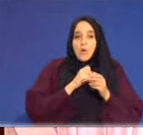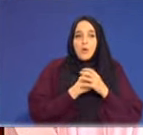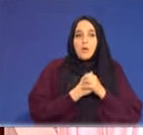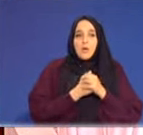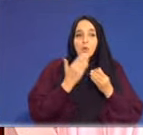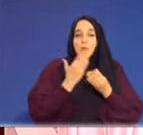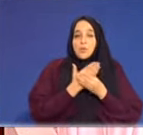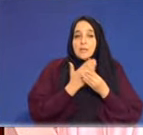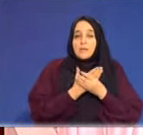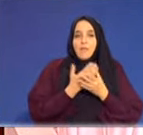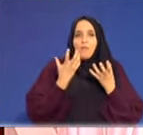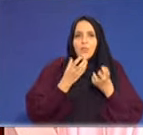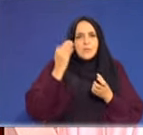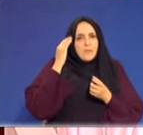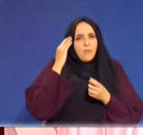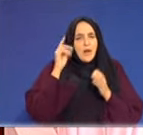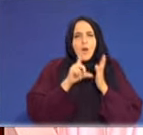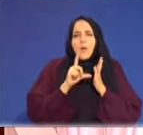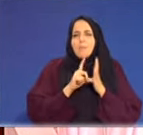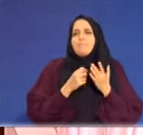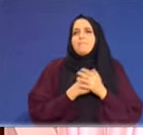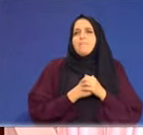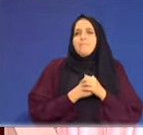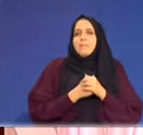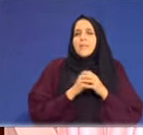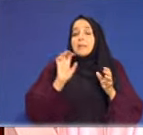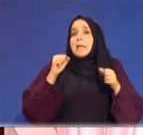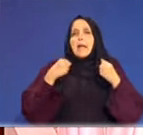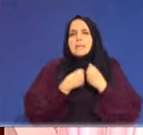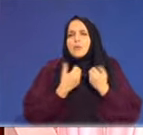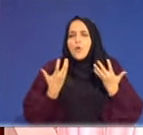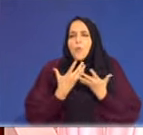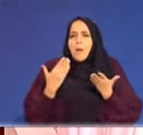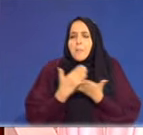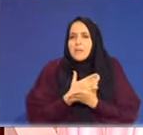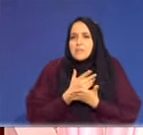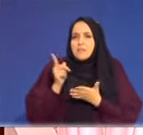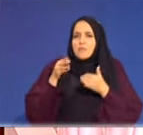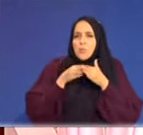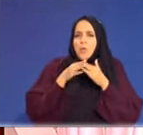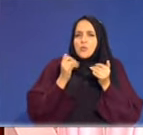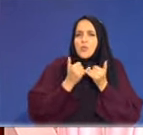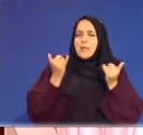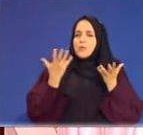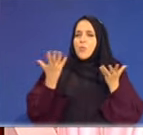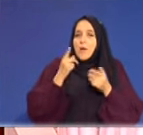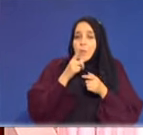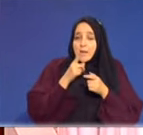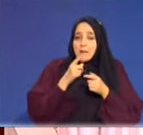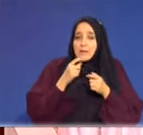حابين نعرفوا القانون برك كيفاه. طيب كي دار اكسيدون ولدك ام خالد، هو اللي